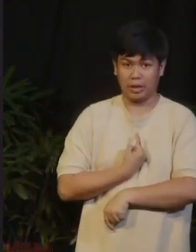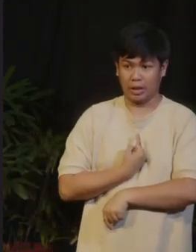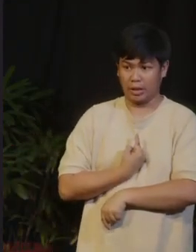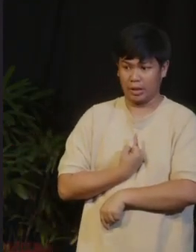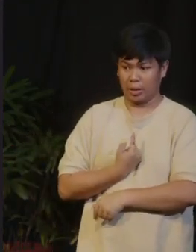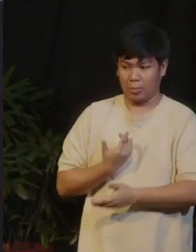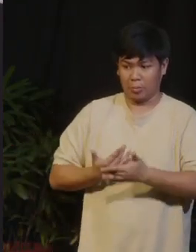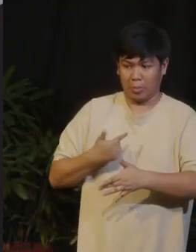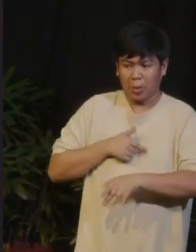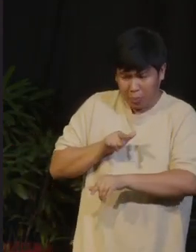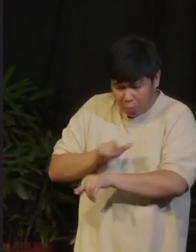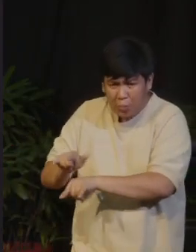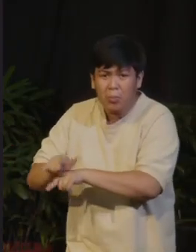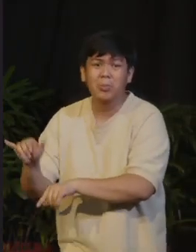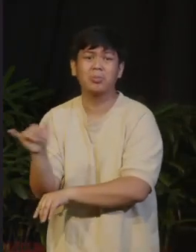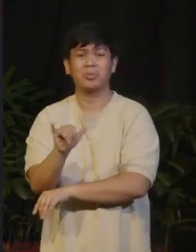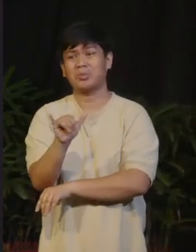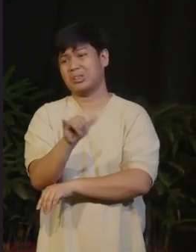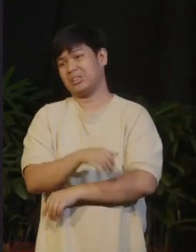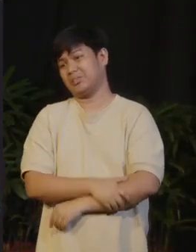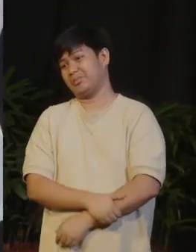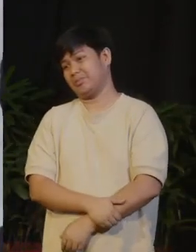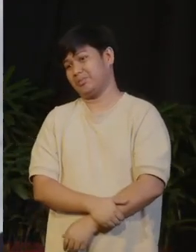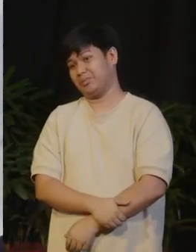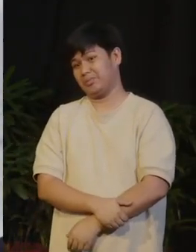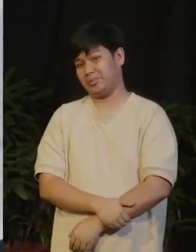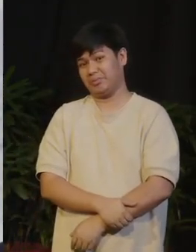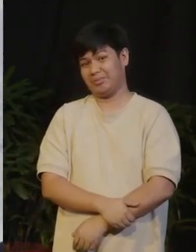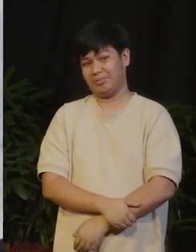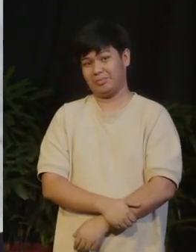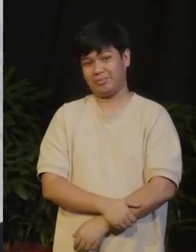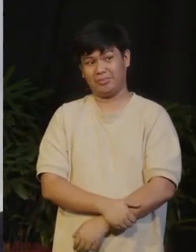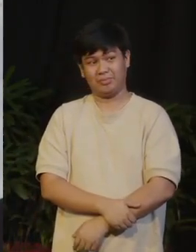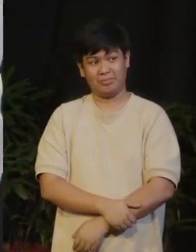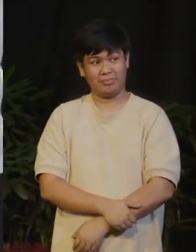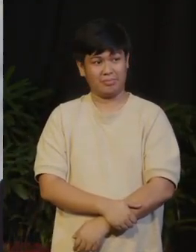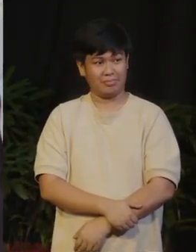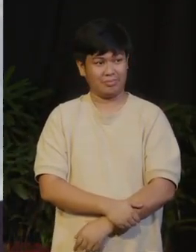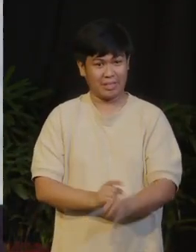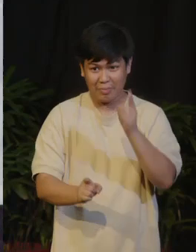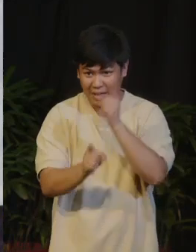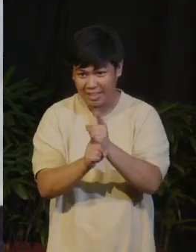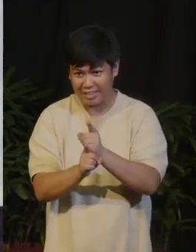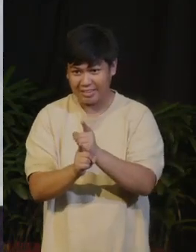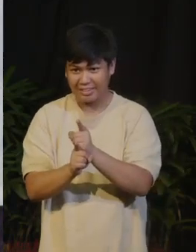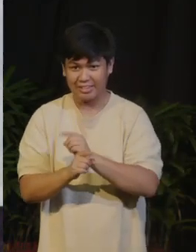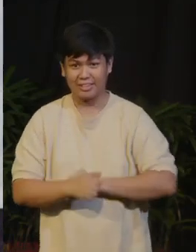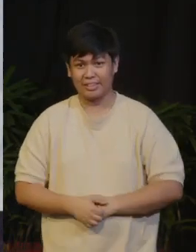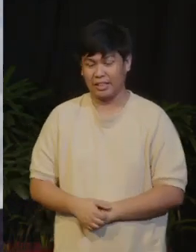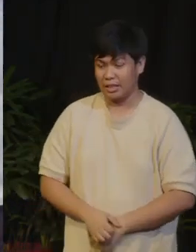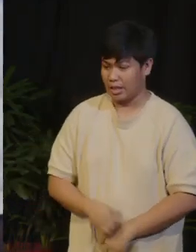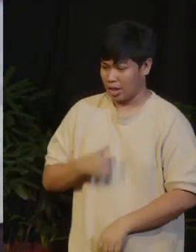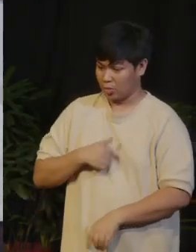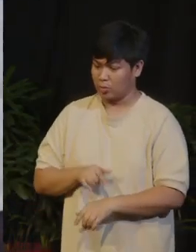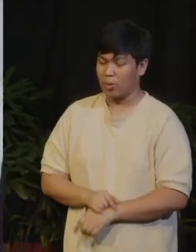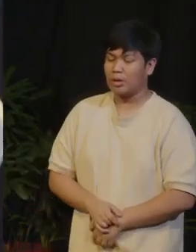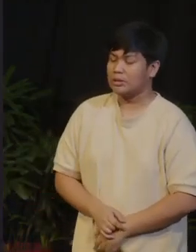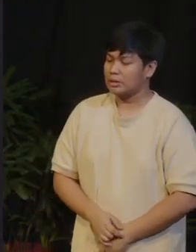kanila, sensitive dahil alam nilang manggulang ng iba. Hindi ba? No?